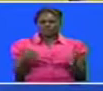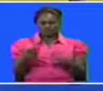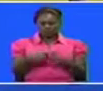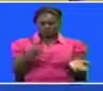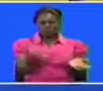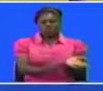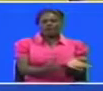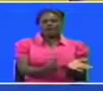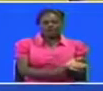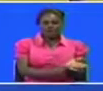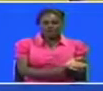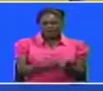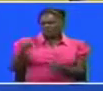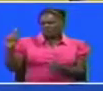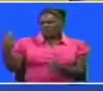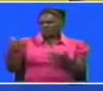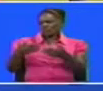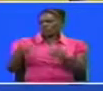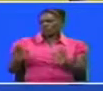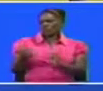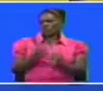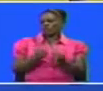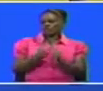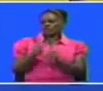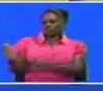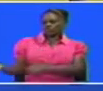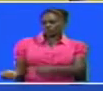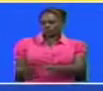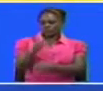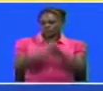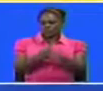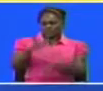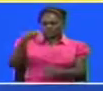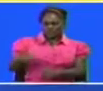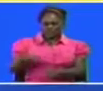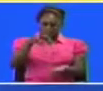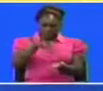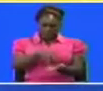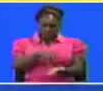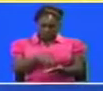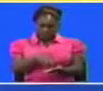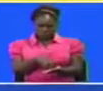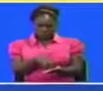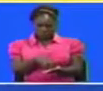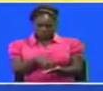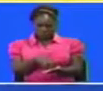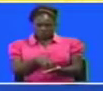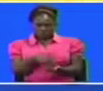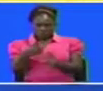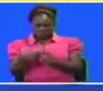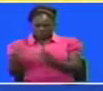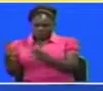Uganda, ikiwa ndio mechi ya kwanza ya ufunguzi wa kinyang'anyiro cha mwaka huu. The kind of opposition that we draw from the clubs